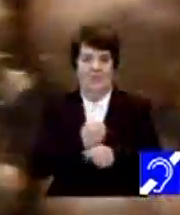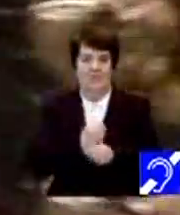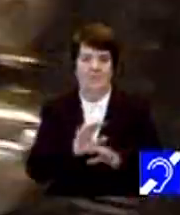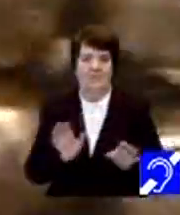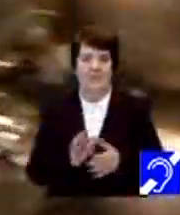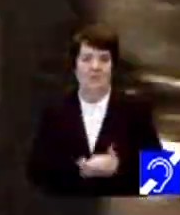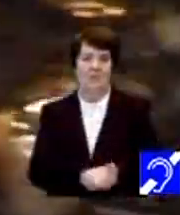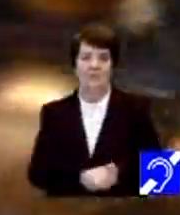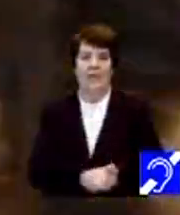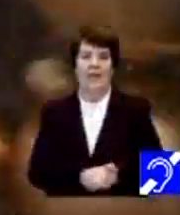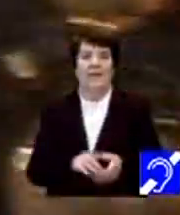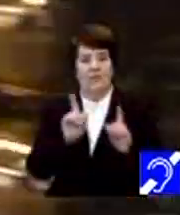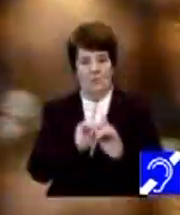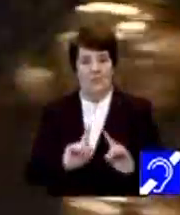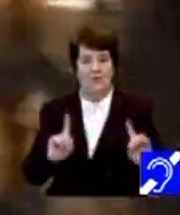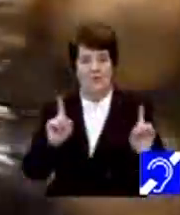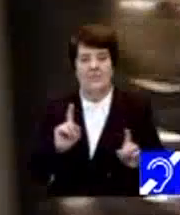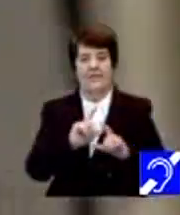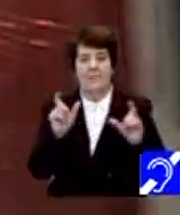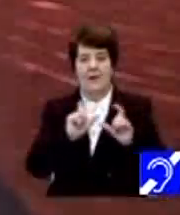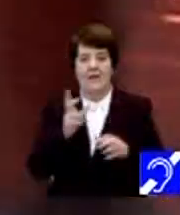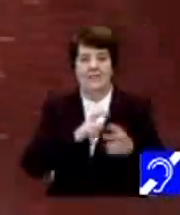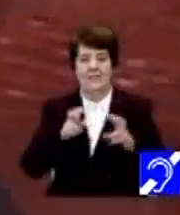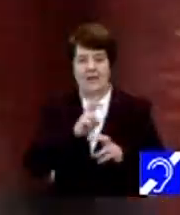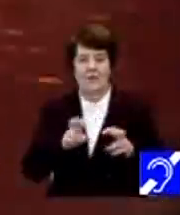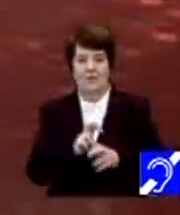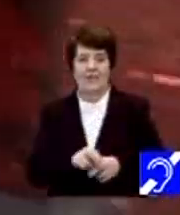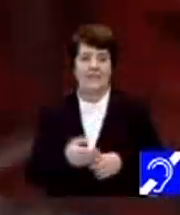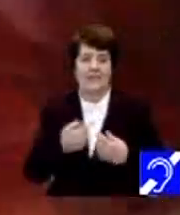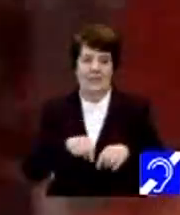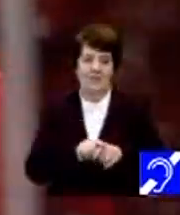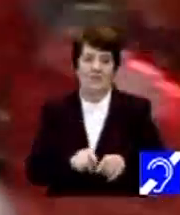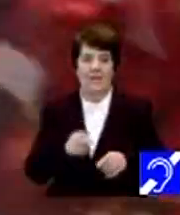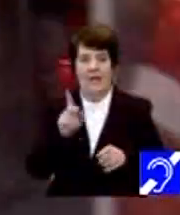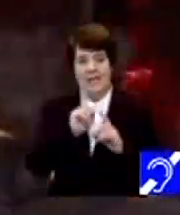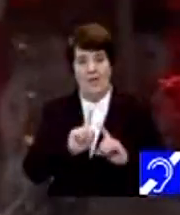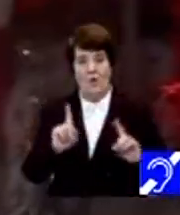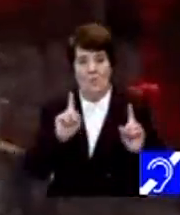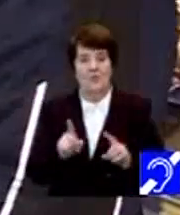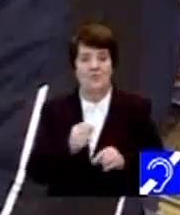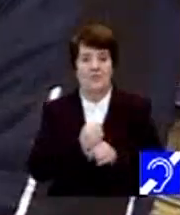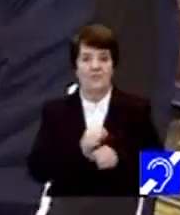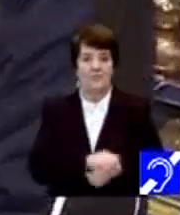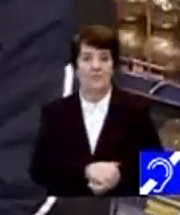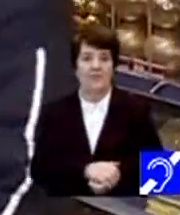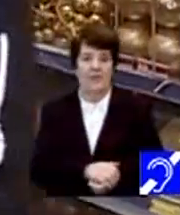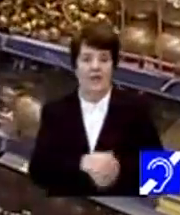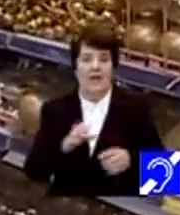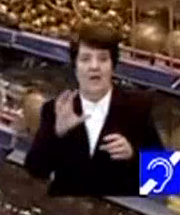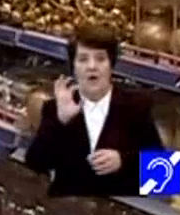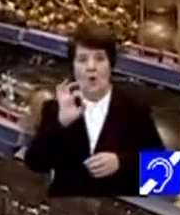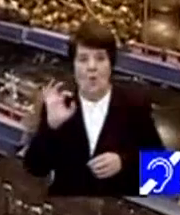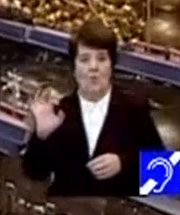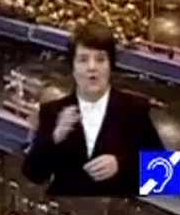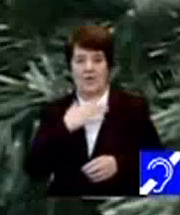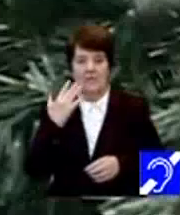afacere din aceasta. Și globulețele obișnuite din magazine sunt destul de căutate. Pentru un aspect estetic, oamenii aleg de obicei o gamă monocromă. Sortimentul